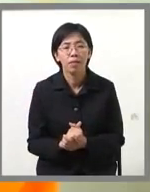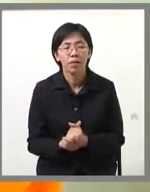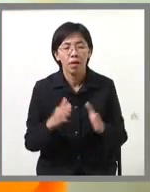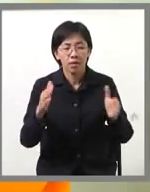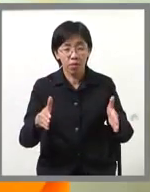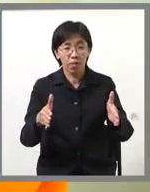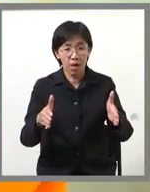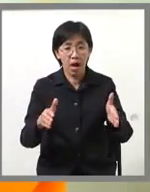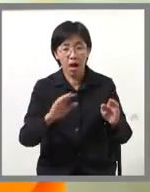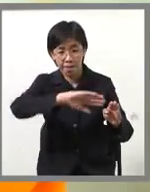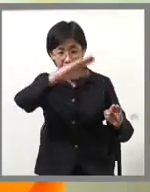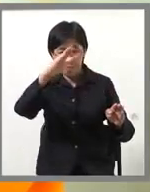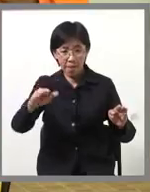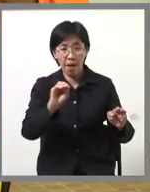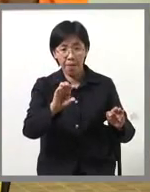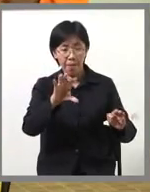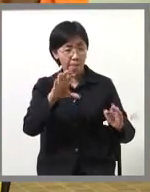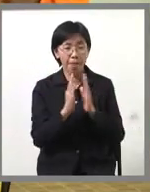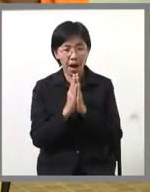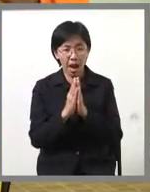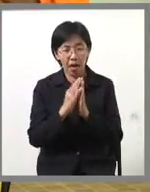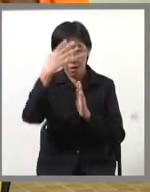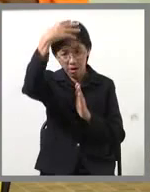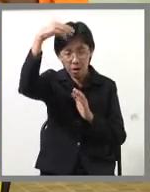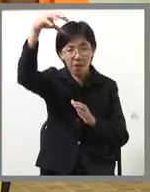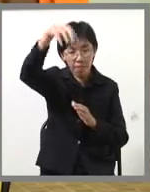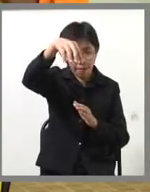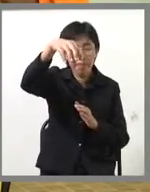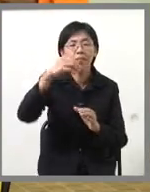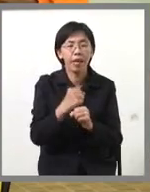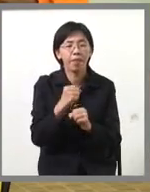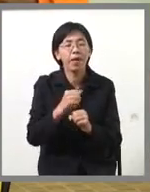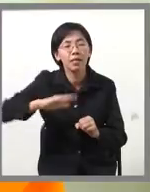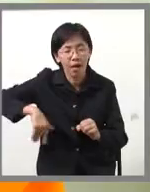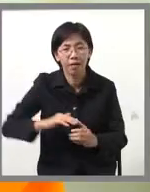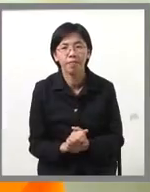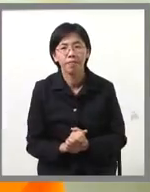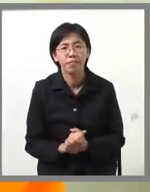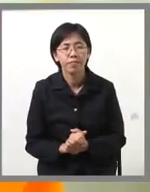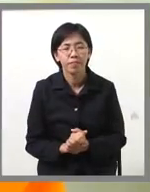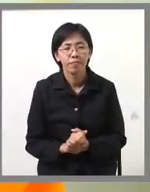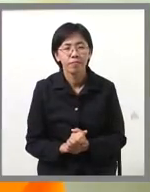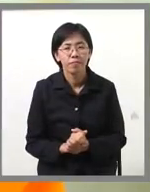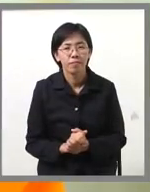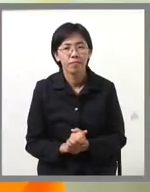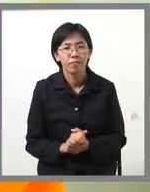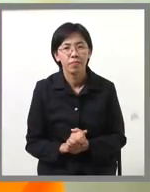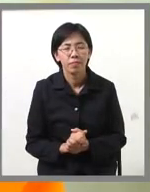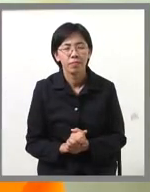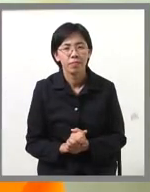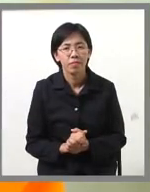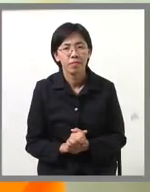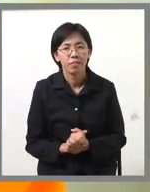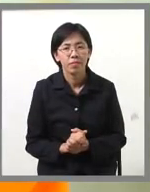เนี่ยขึ้นไปบริสารก็เป็นอันว่าจบกระบวนการแกะสลักพระที่ติดหน้าผ้าเราองค์พระเกศมาลาองค์จริง